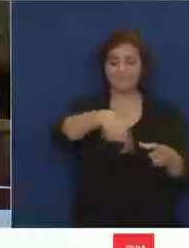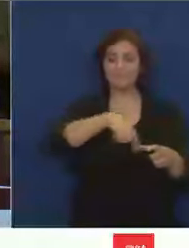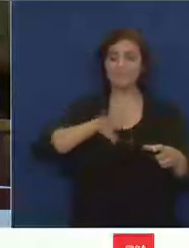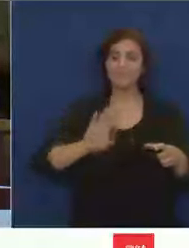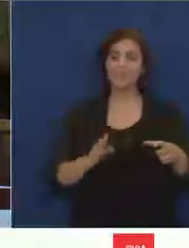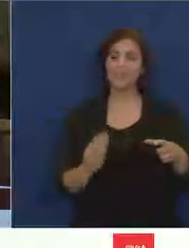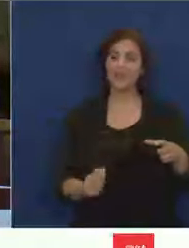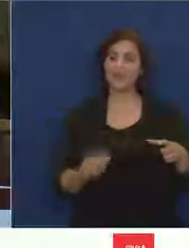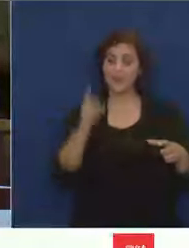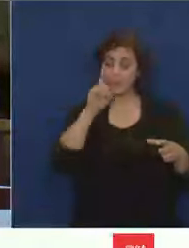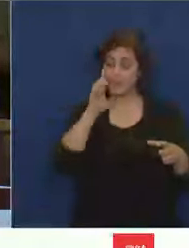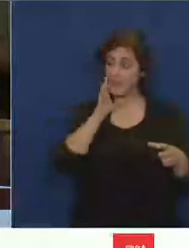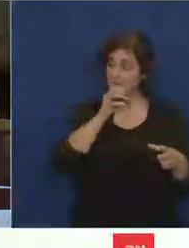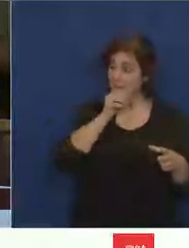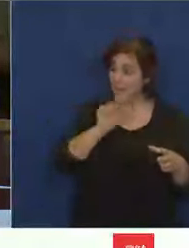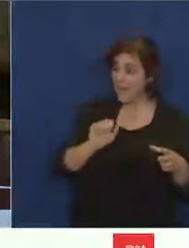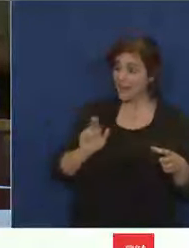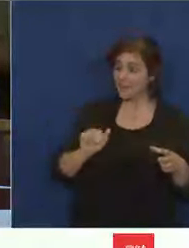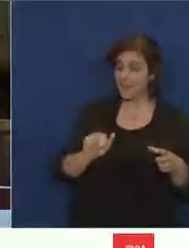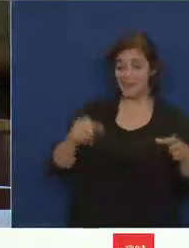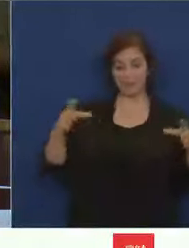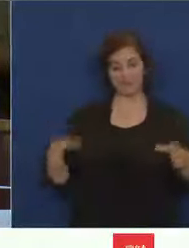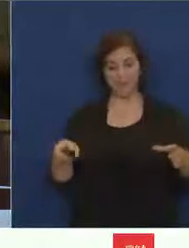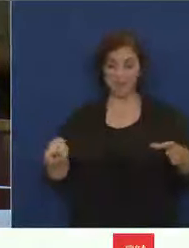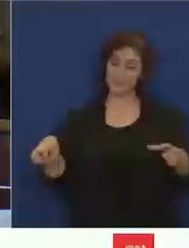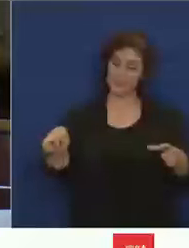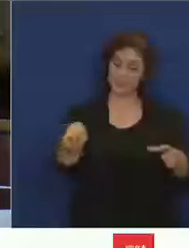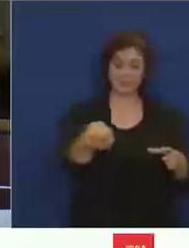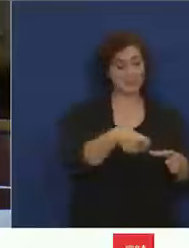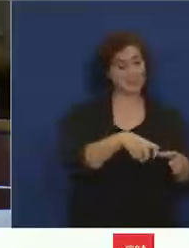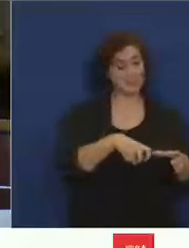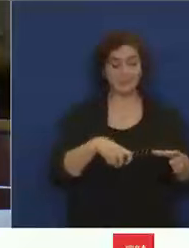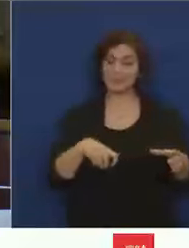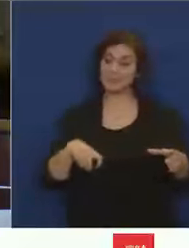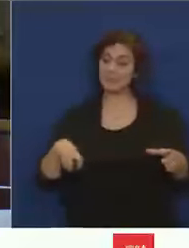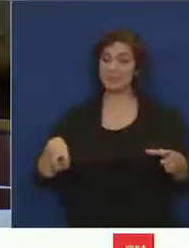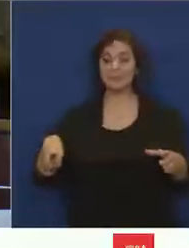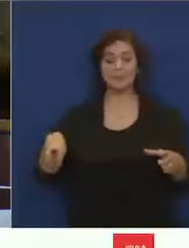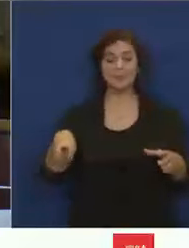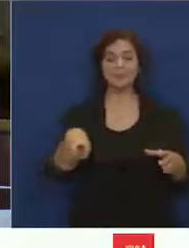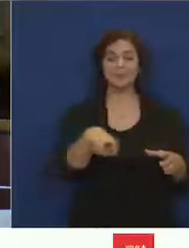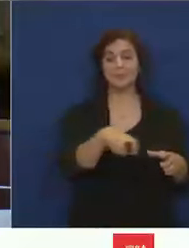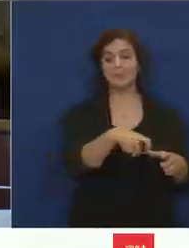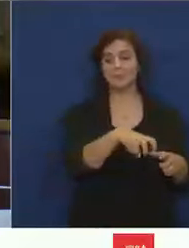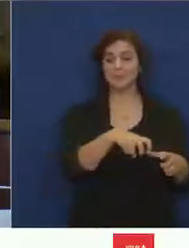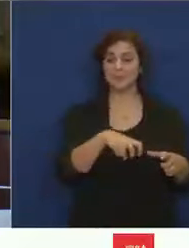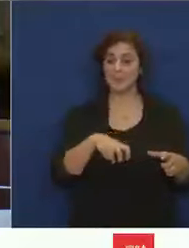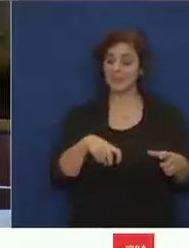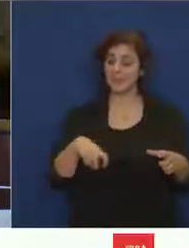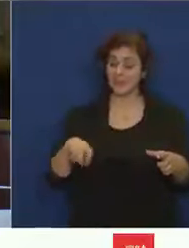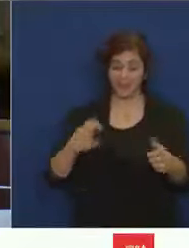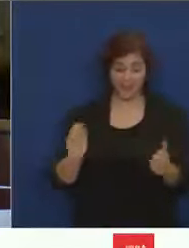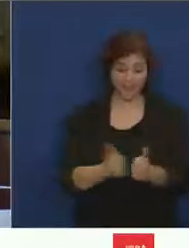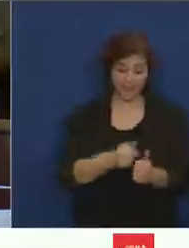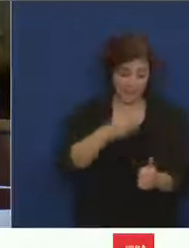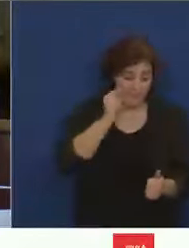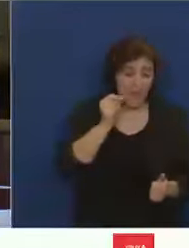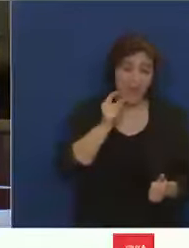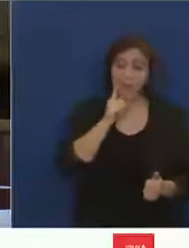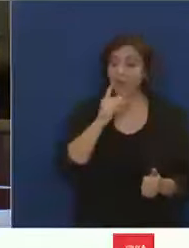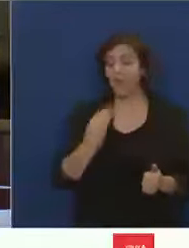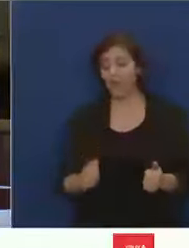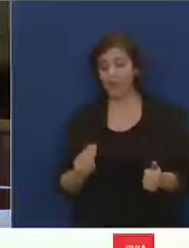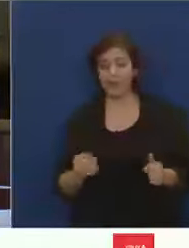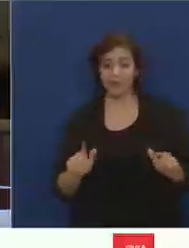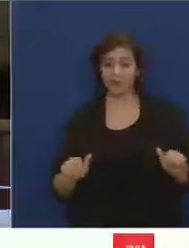la période de Noël, et que ma foi, ce manège tourne en toute quiétude avec parents et enfants qui le fréquentent. Donc vous voyez